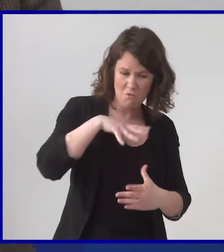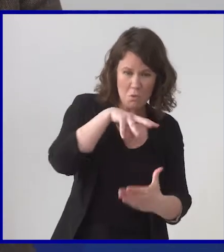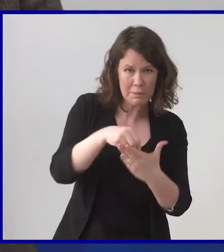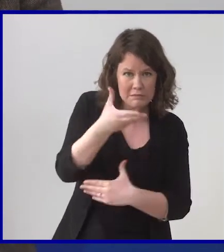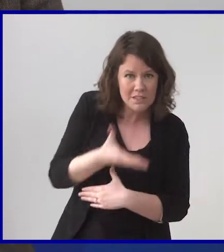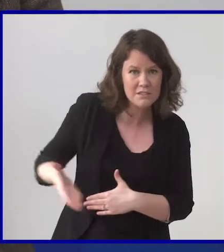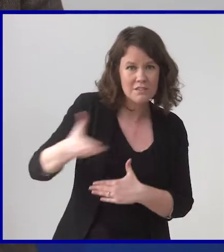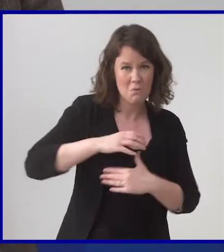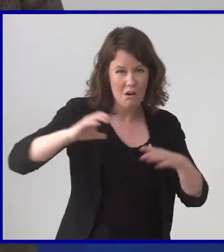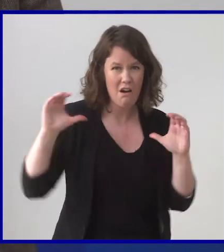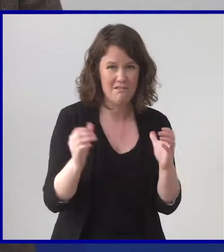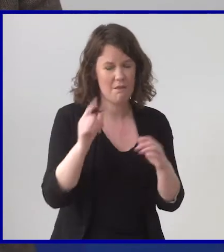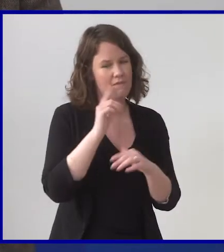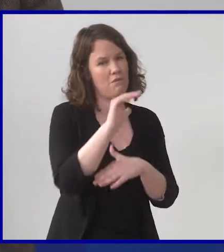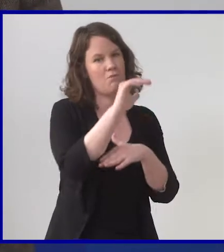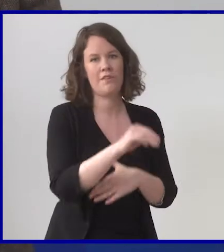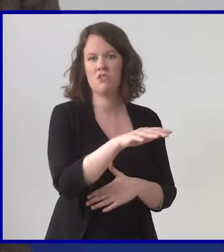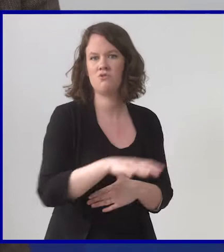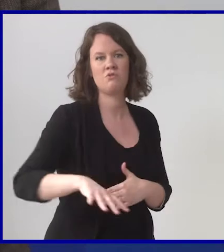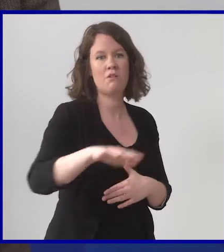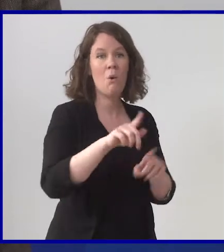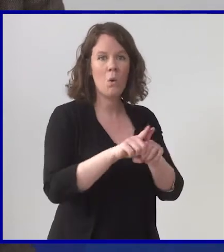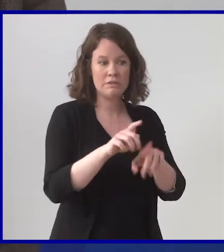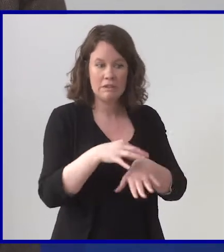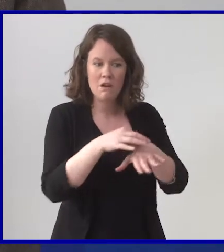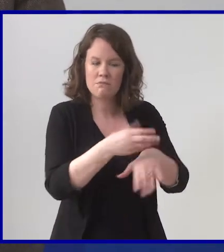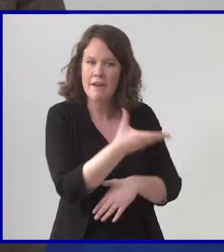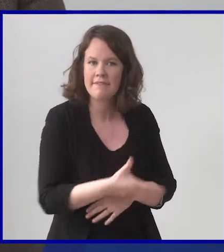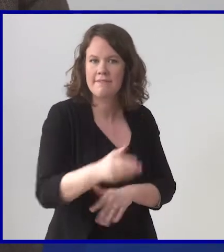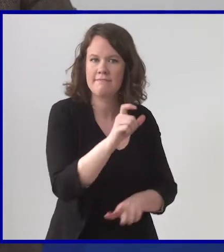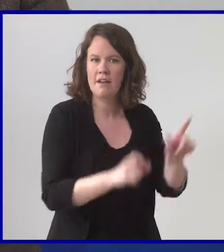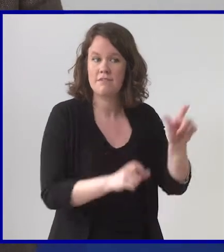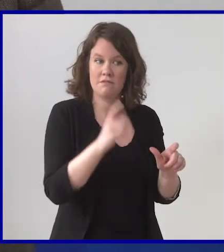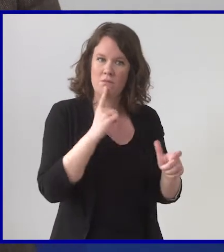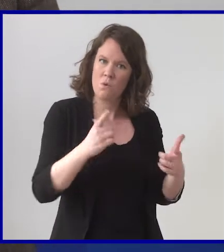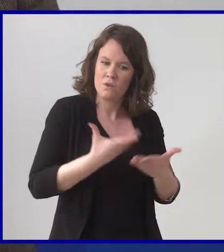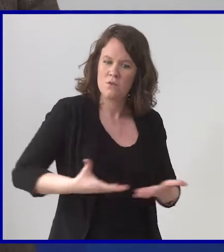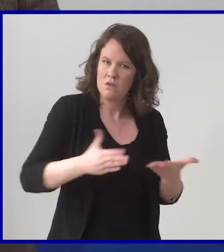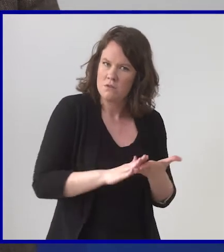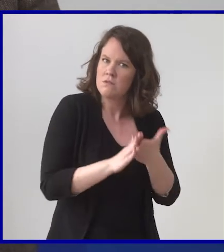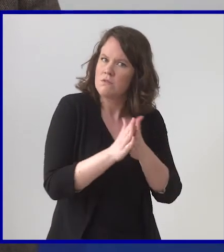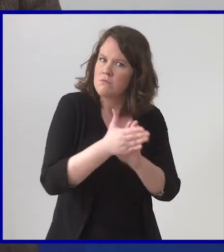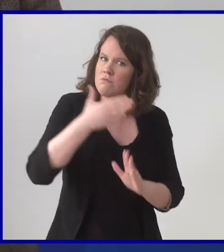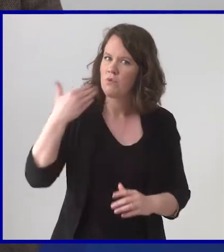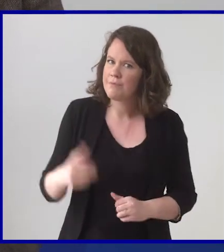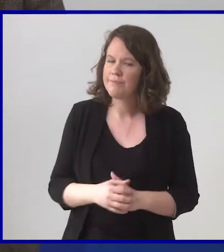votre vigilance collective notamment, de les protéger et les accompagner au mieux durant cette période.